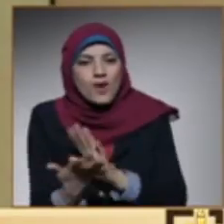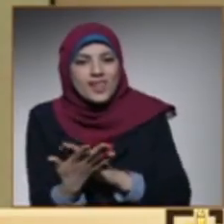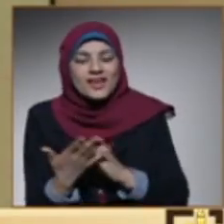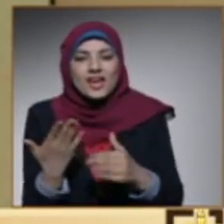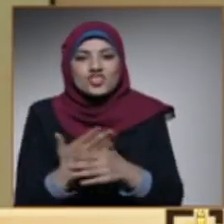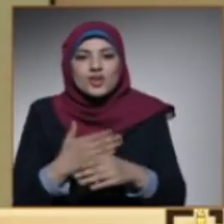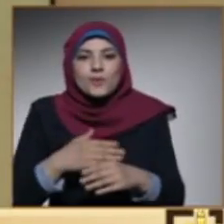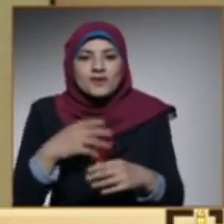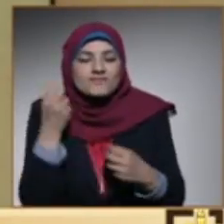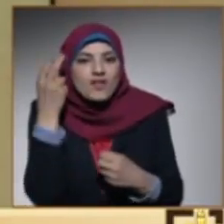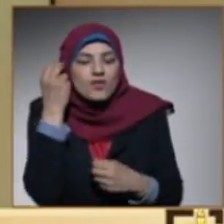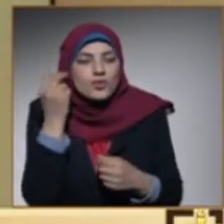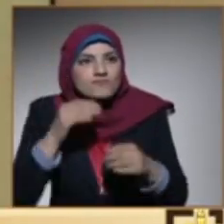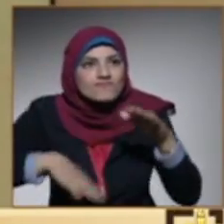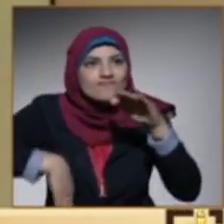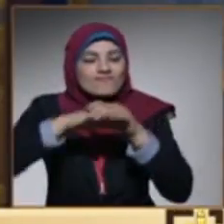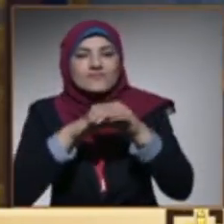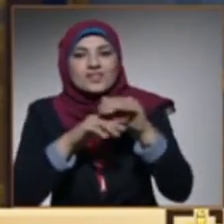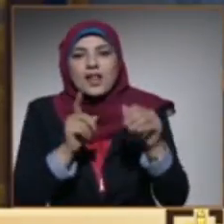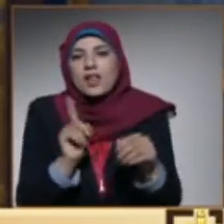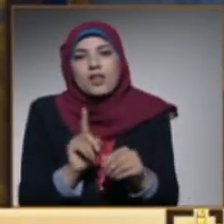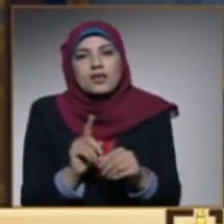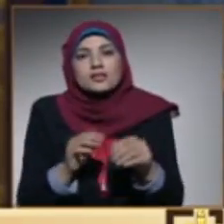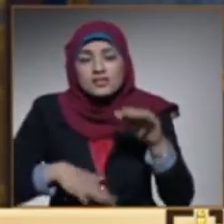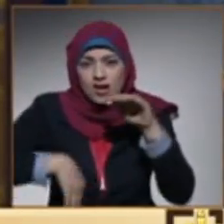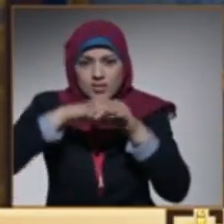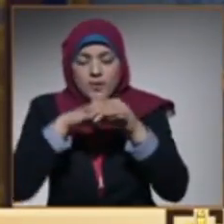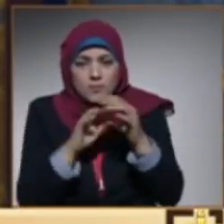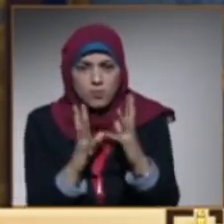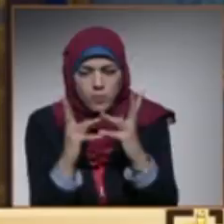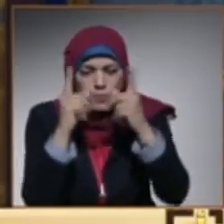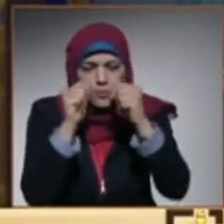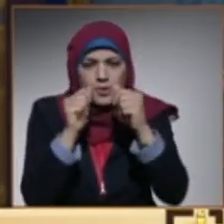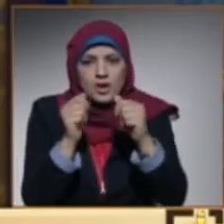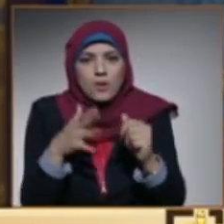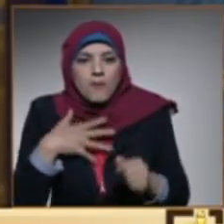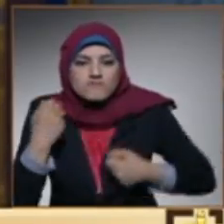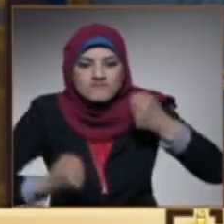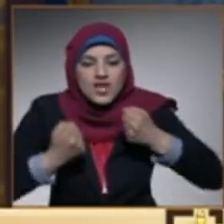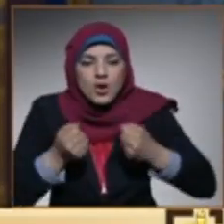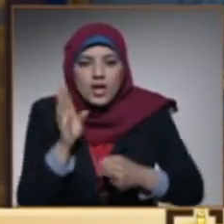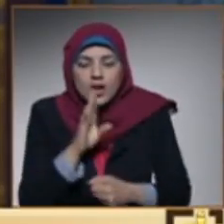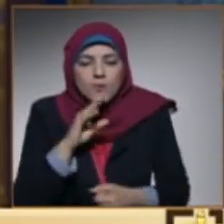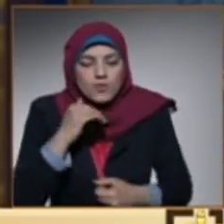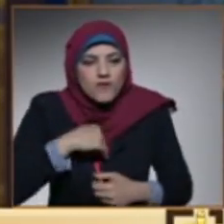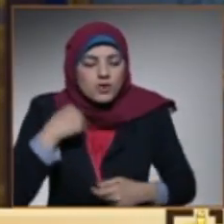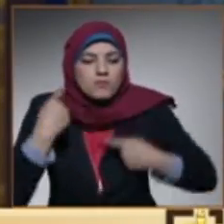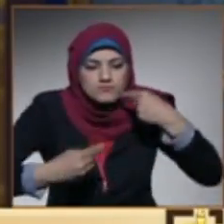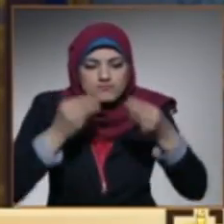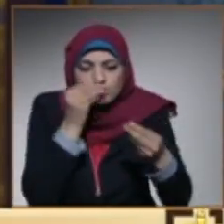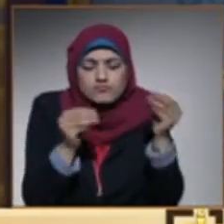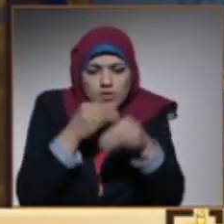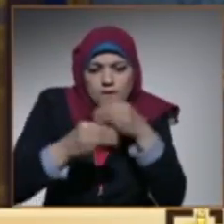ليها في التطور مثلا؟ ده اقصى مرحله للتطور، هم بيحاولوا يعلموا نفسهم بنفسهم. يعني هم بيحاولوا ان